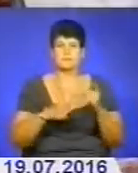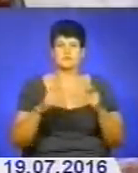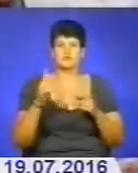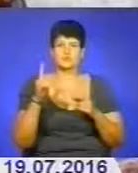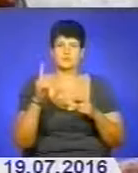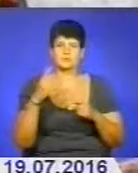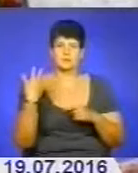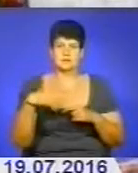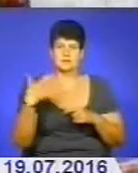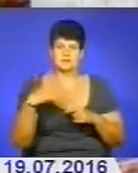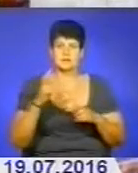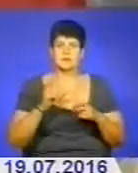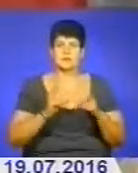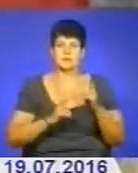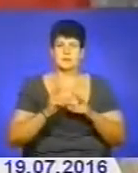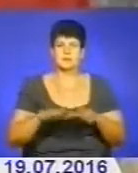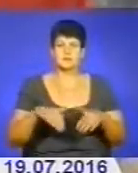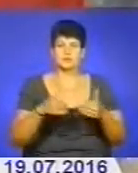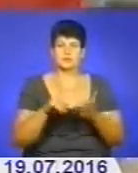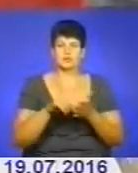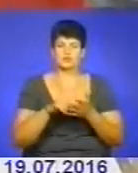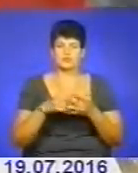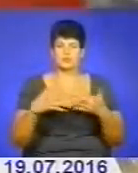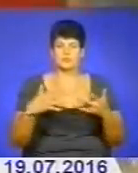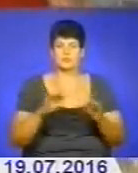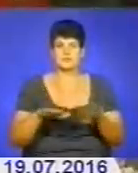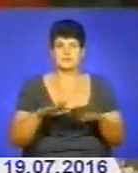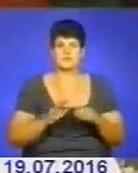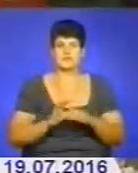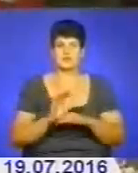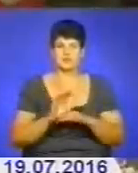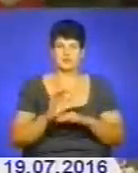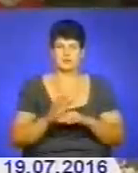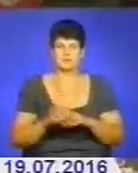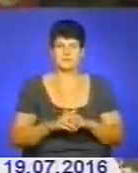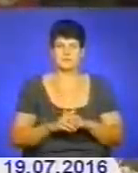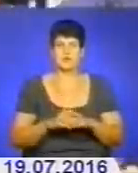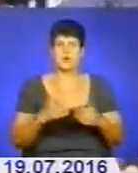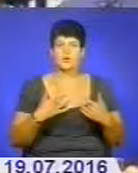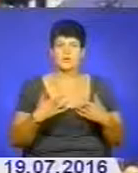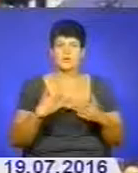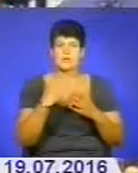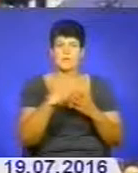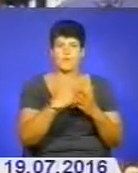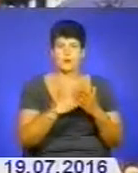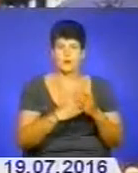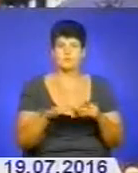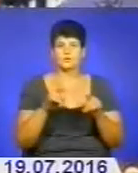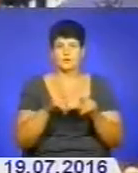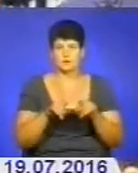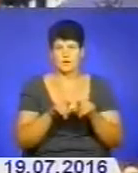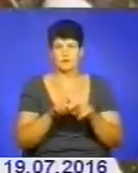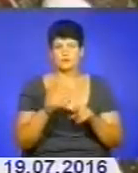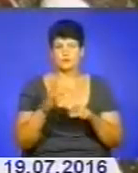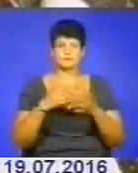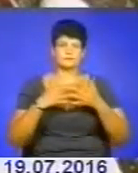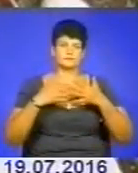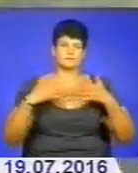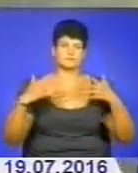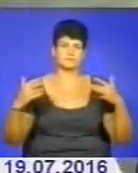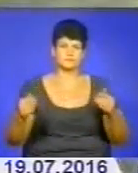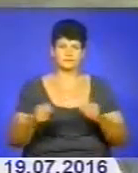чимало цікавих заходів. Діятимуть співочі та танцювальні майданчики, буде дегустація лемківських страв, працюватиме містечко автентичних